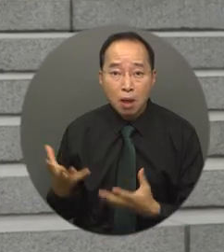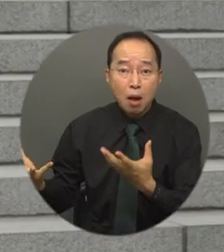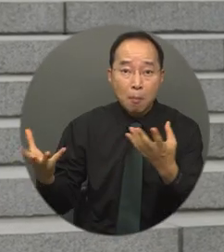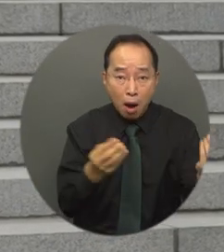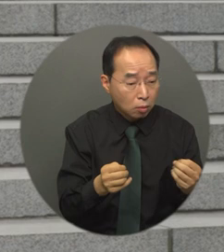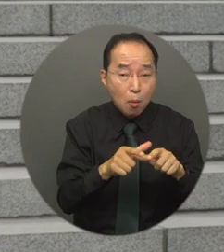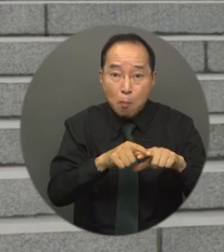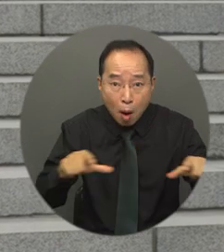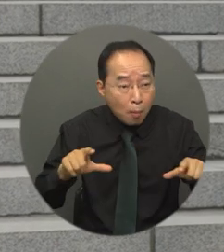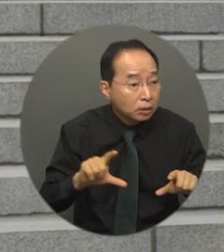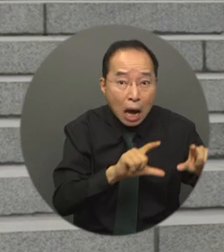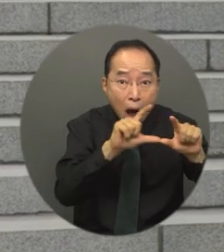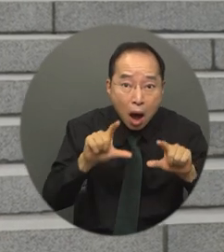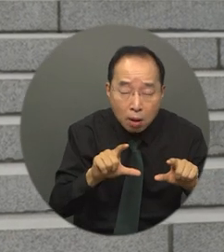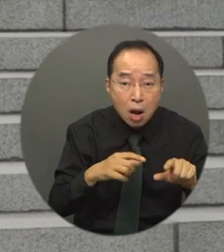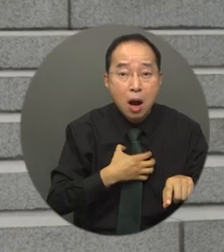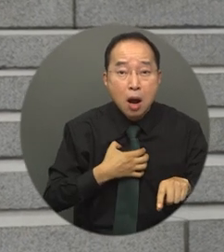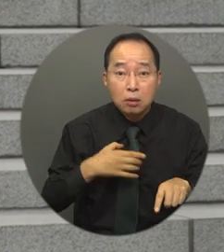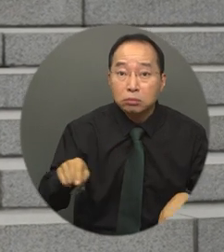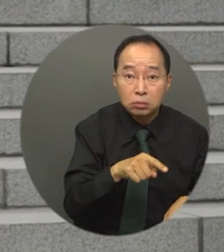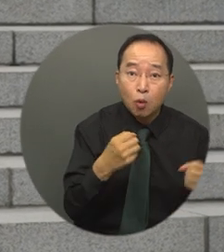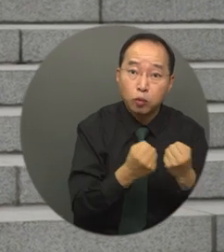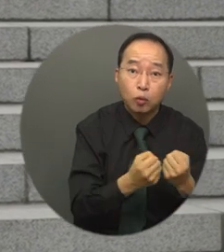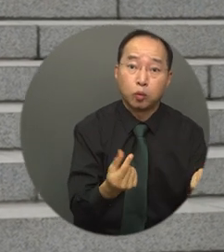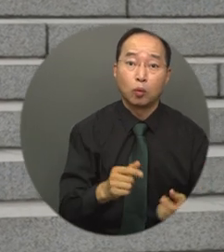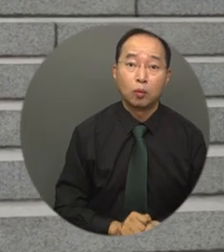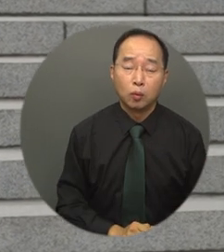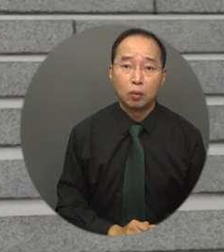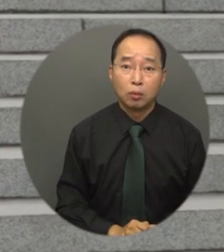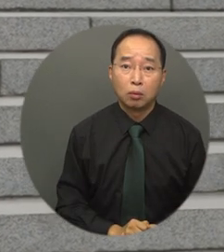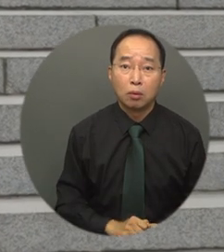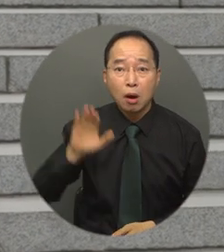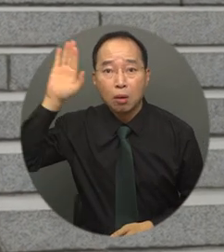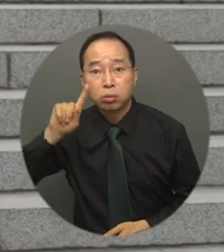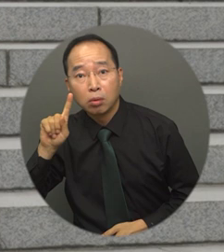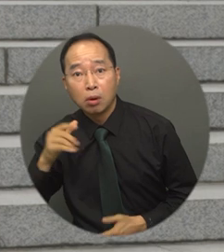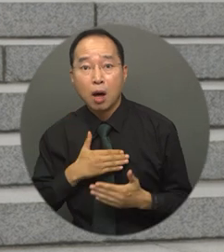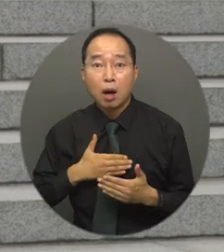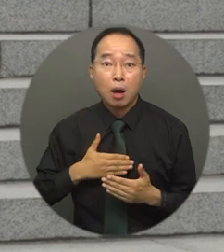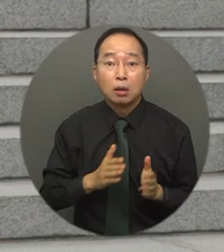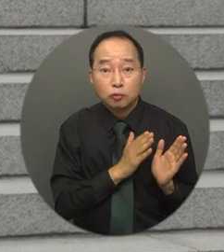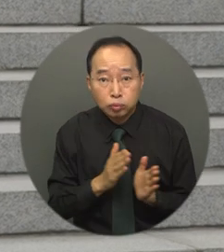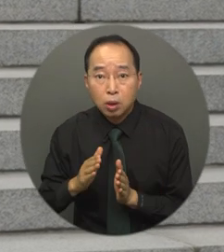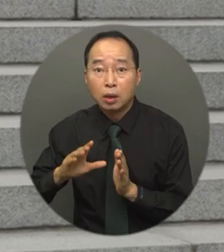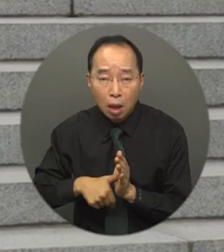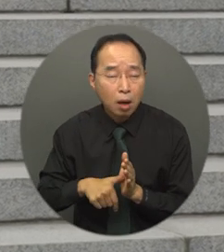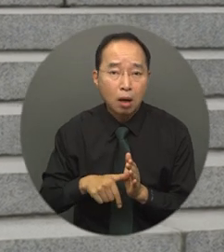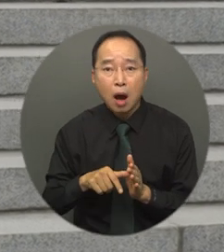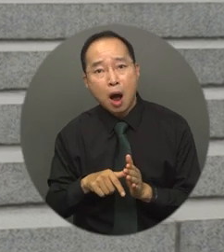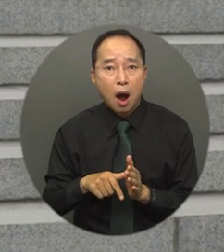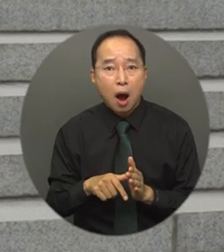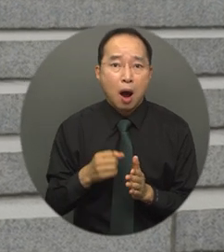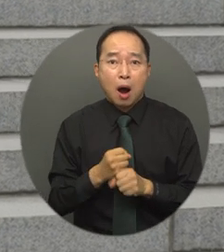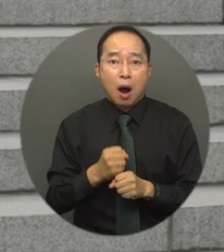많은 평범한 시민들의 고통스러운 삶 속에서 벌어지고 있는 것은 아닐까요? 불안한 미래를 대비하는 과정에서